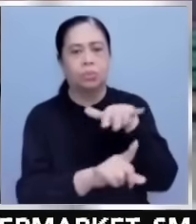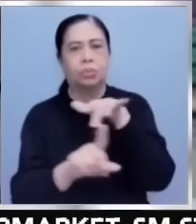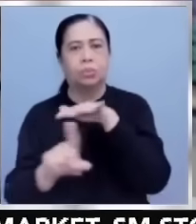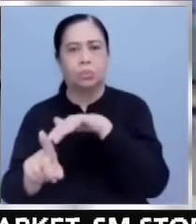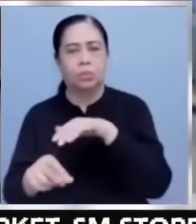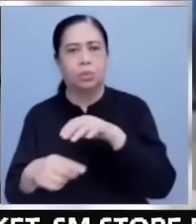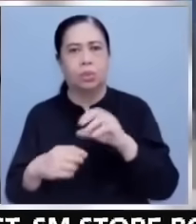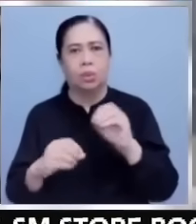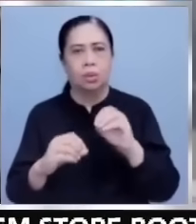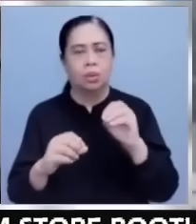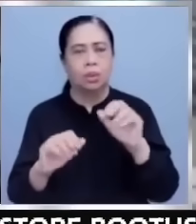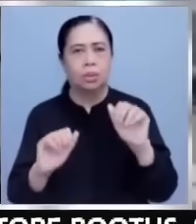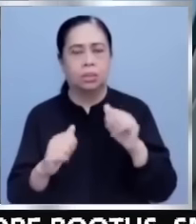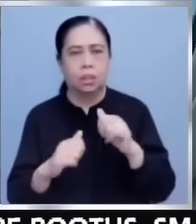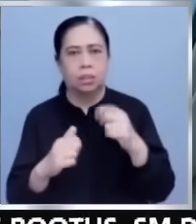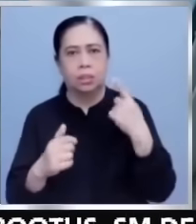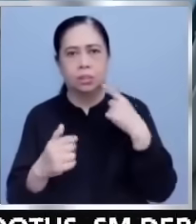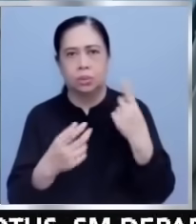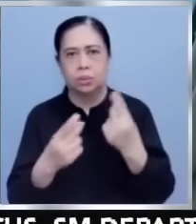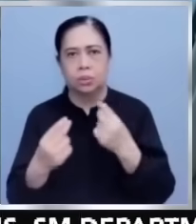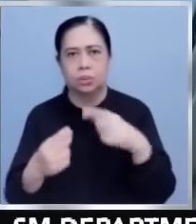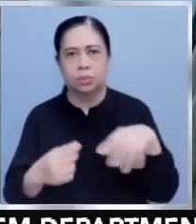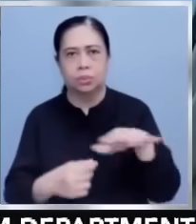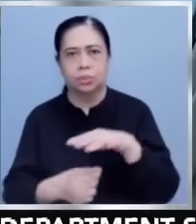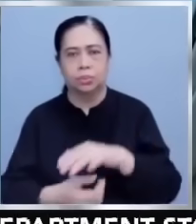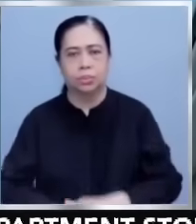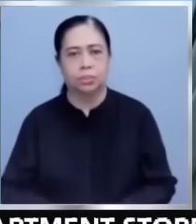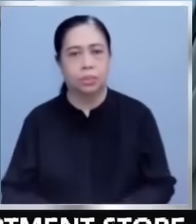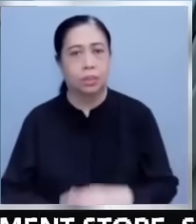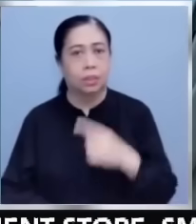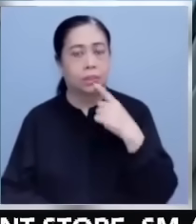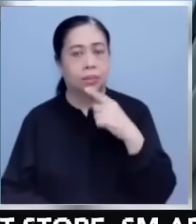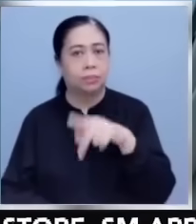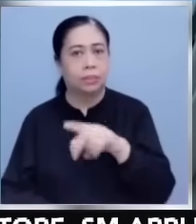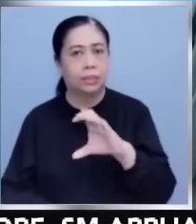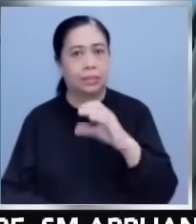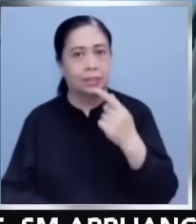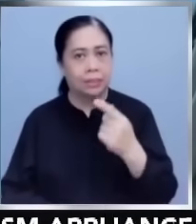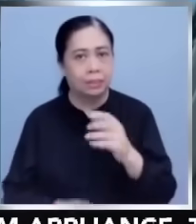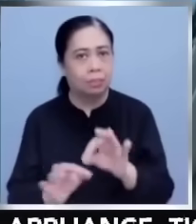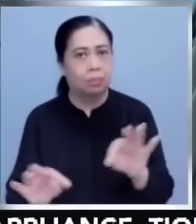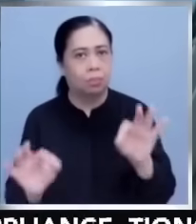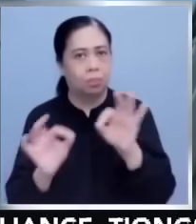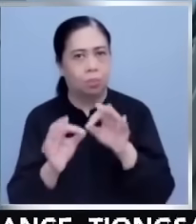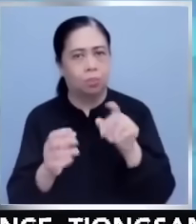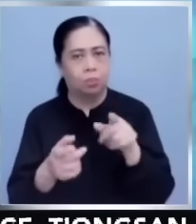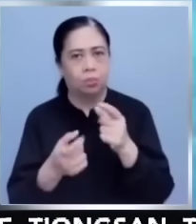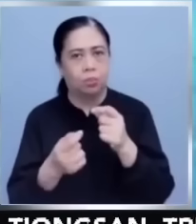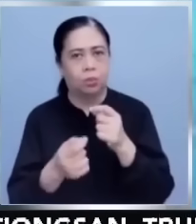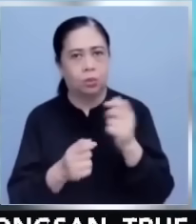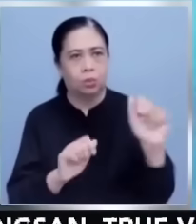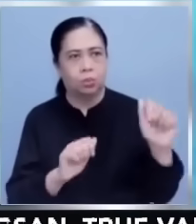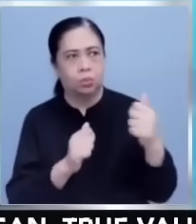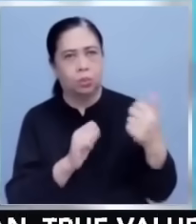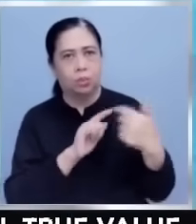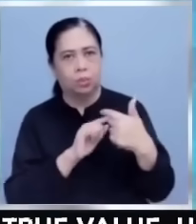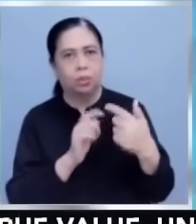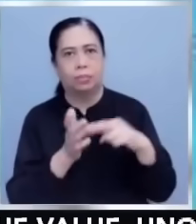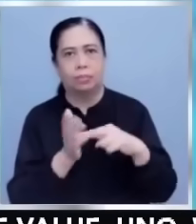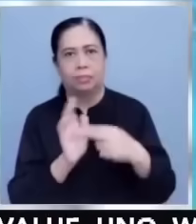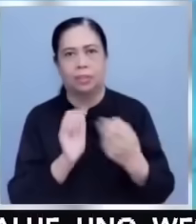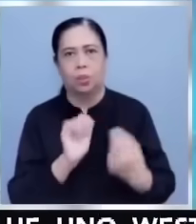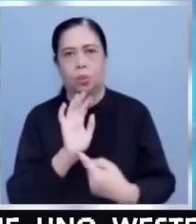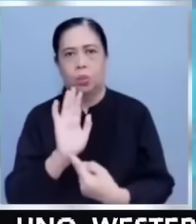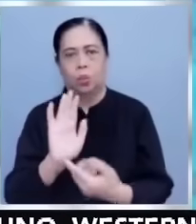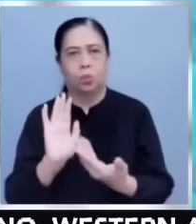challenge na ginagawa sila. Ayon sa PCG, mahalagang detalye ang ginawang radio challenge dahil tila gustong palabasin ng China